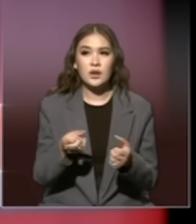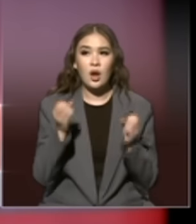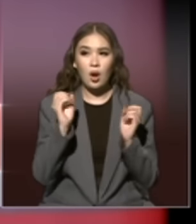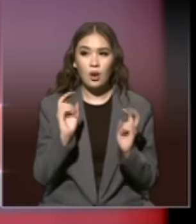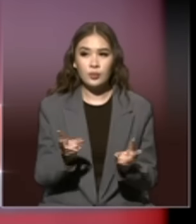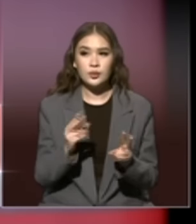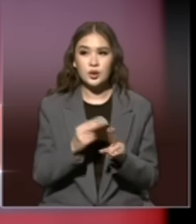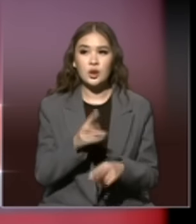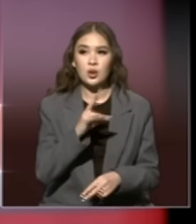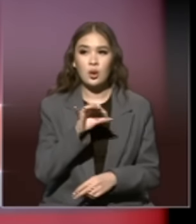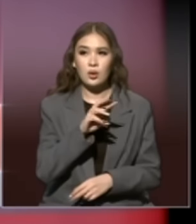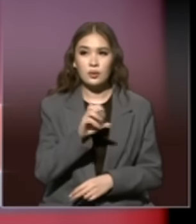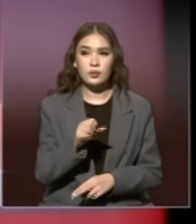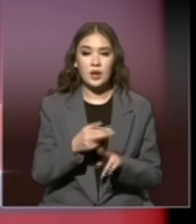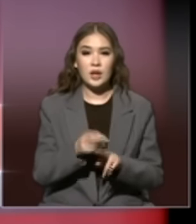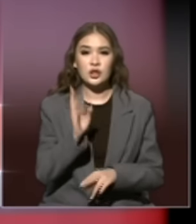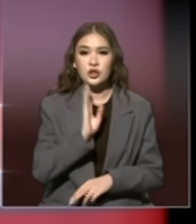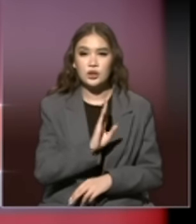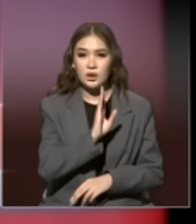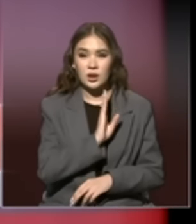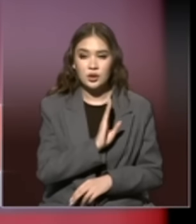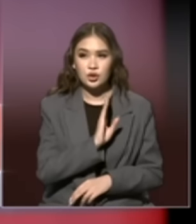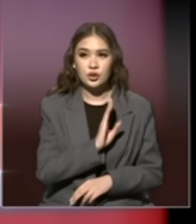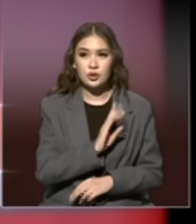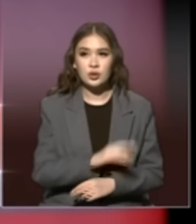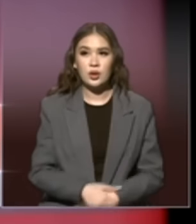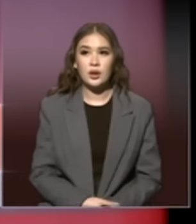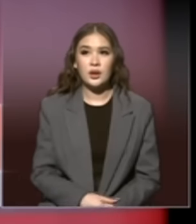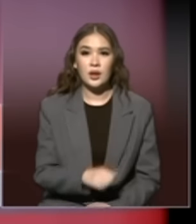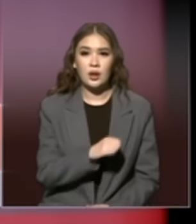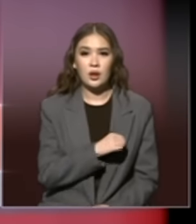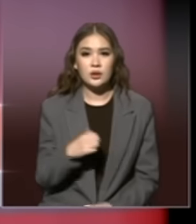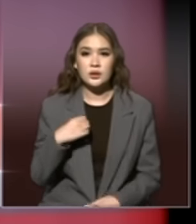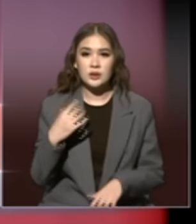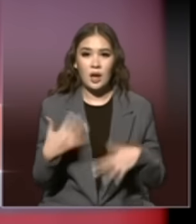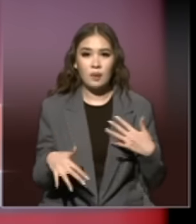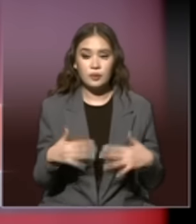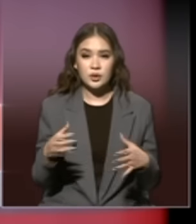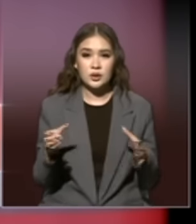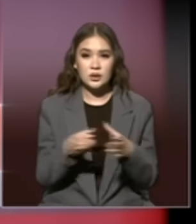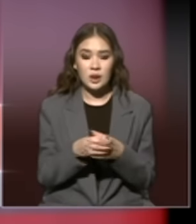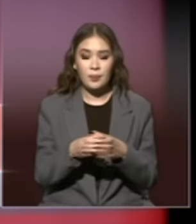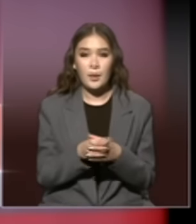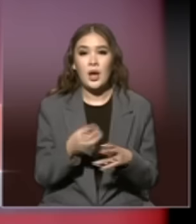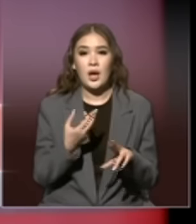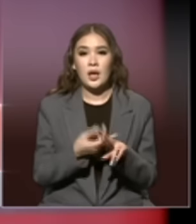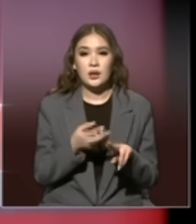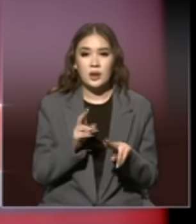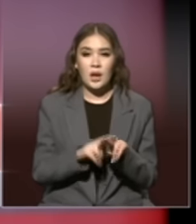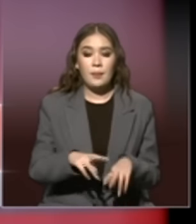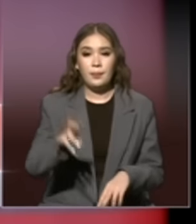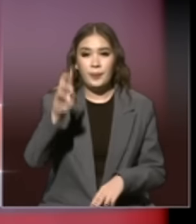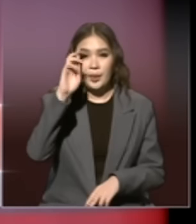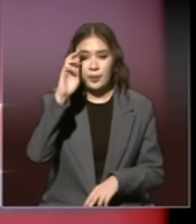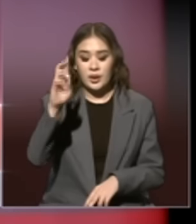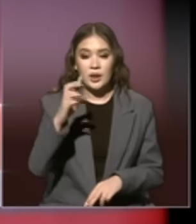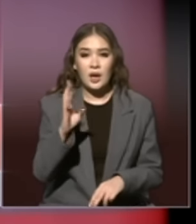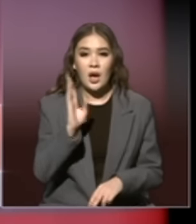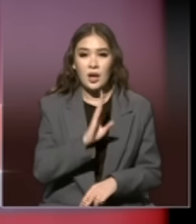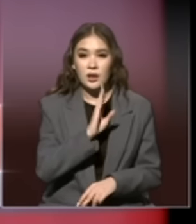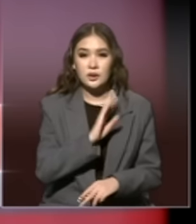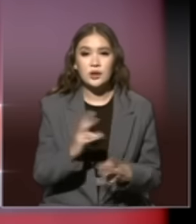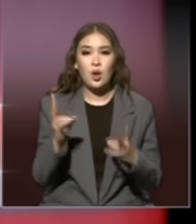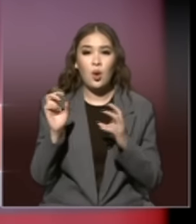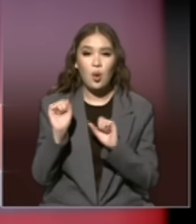жаңа нормадағы қазір әйел адамдар ең осал топ болып тұр. Сол себептен мемлекет әйел адамды